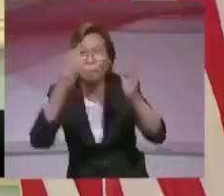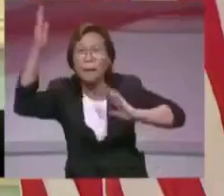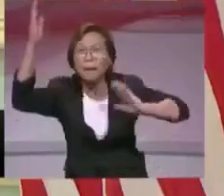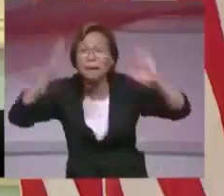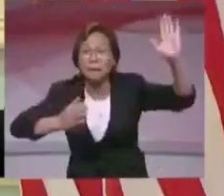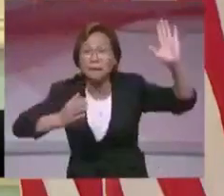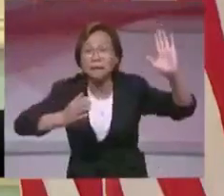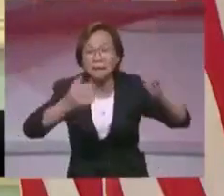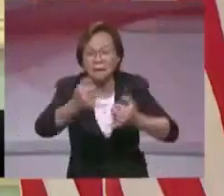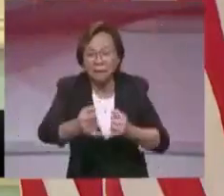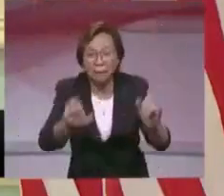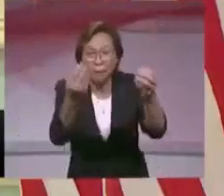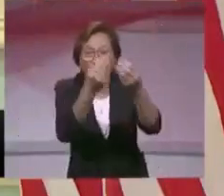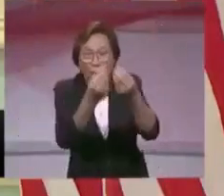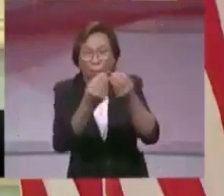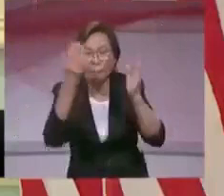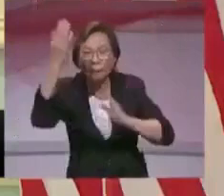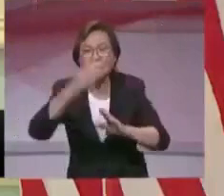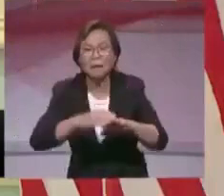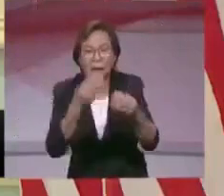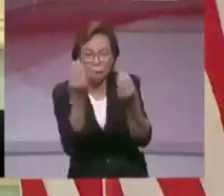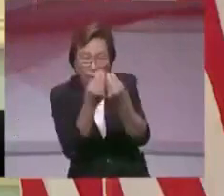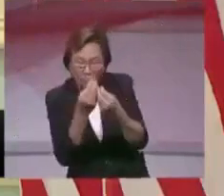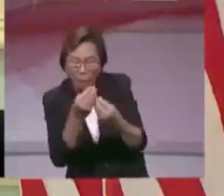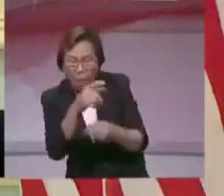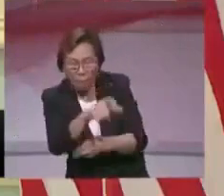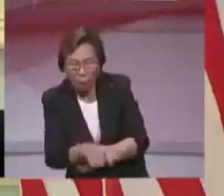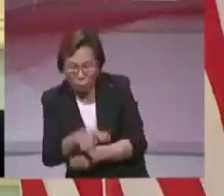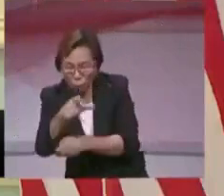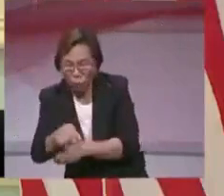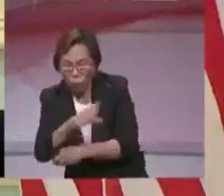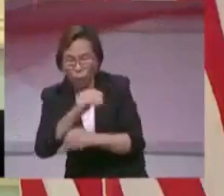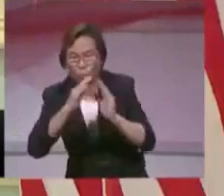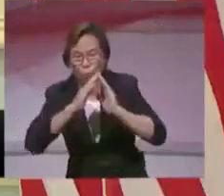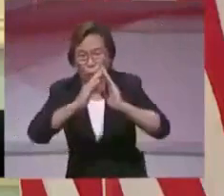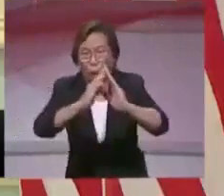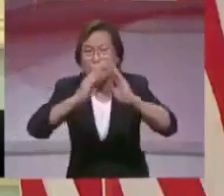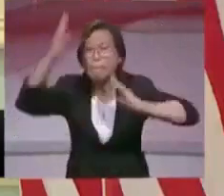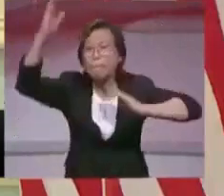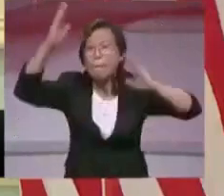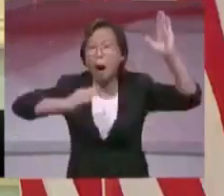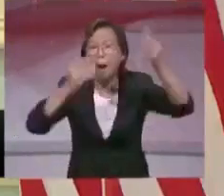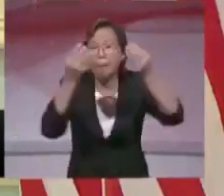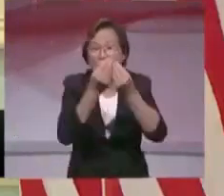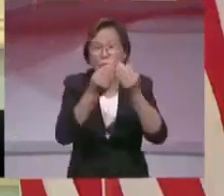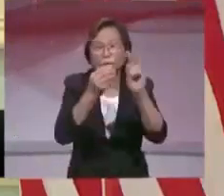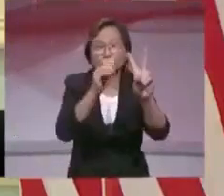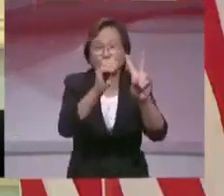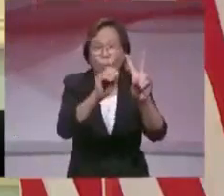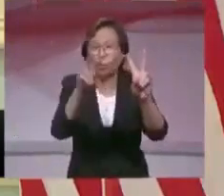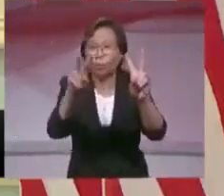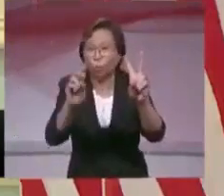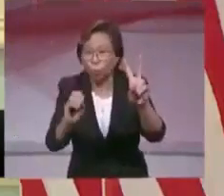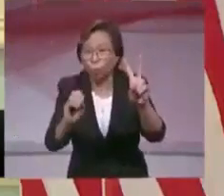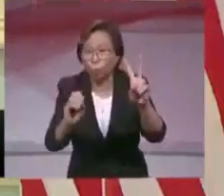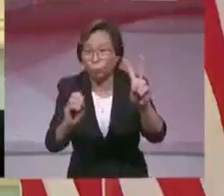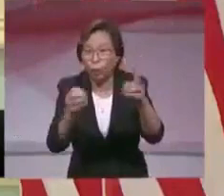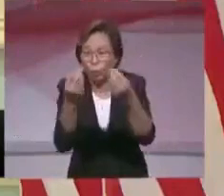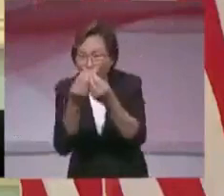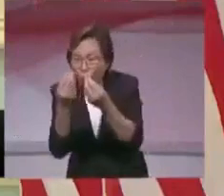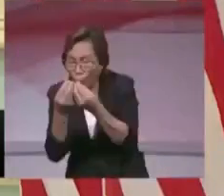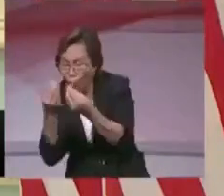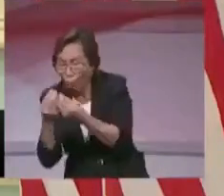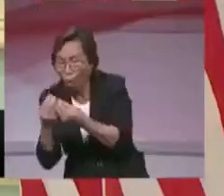Malaysia tentang banci penduduk dan perumahan Malaysia, iaitu banci 2020 yang